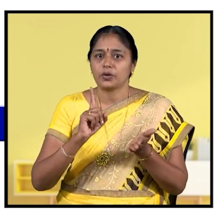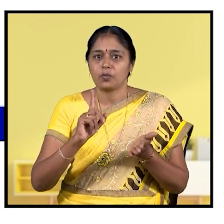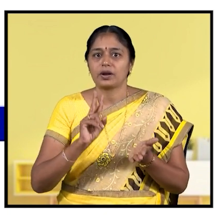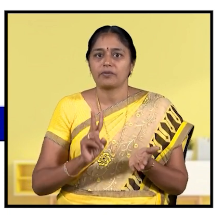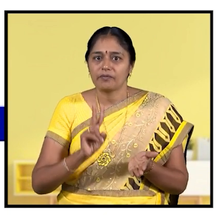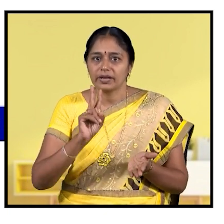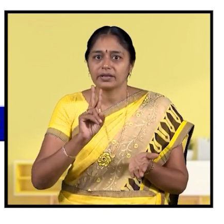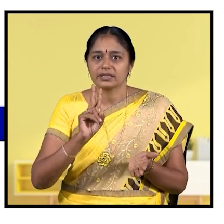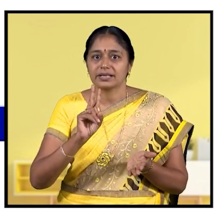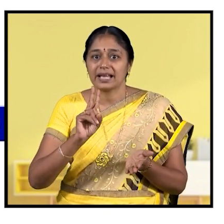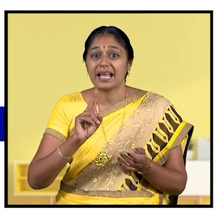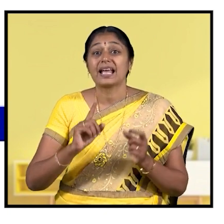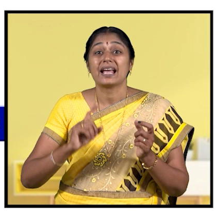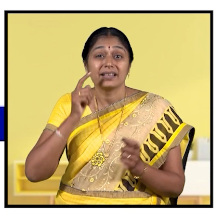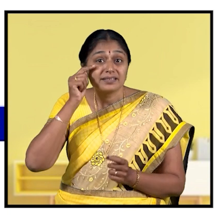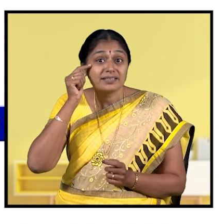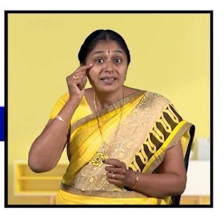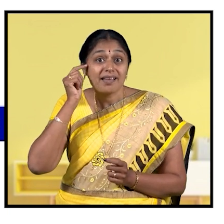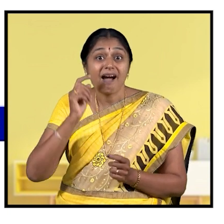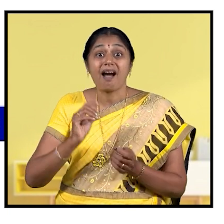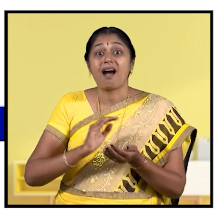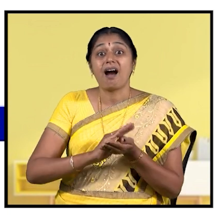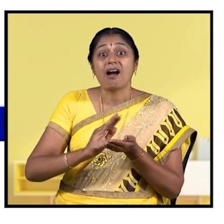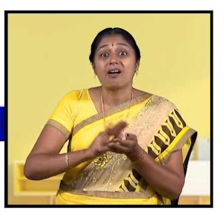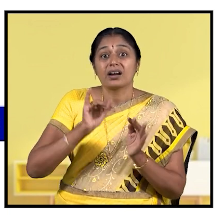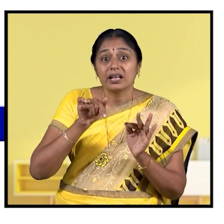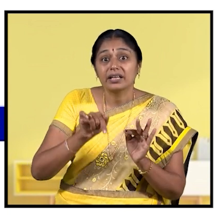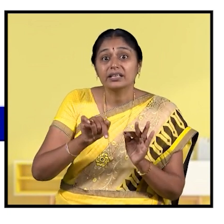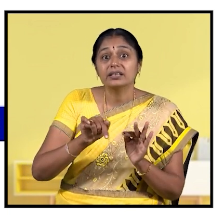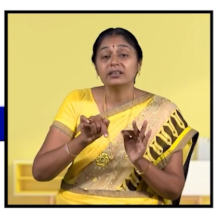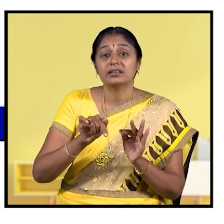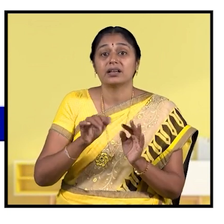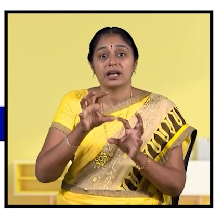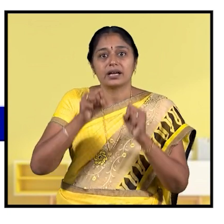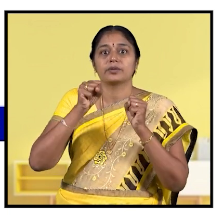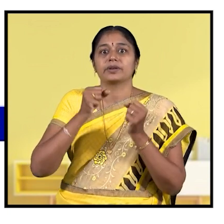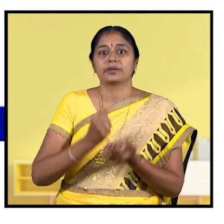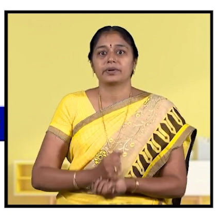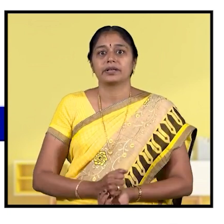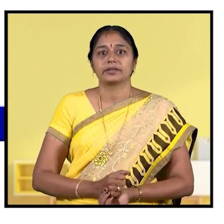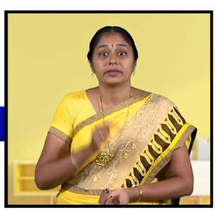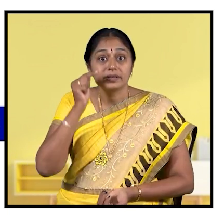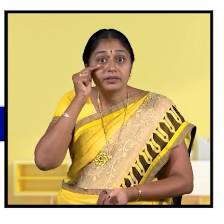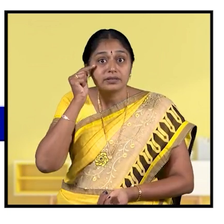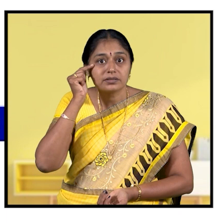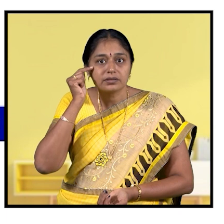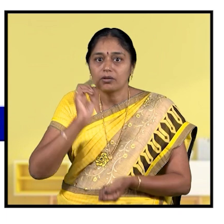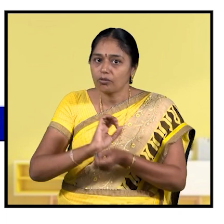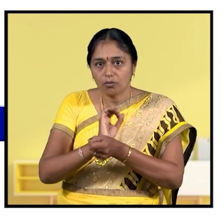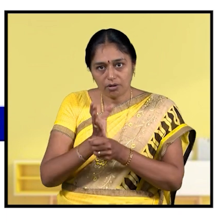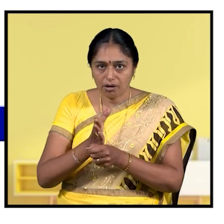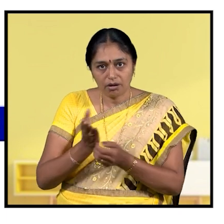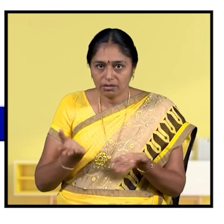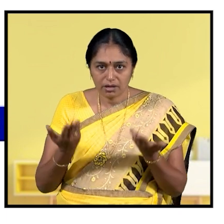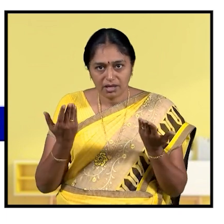1996 சீனா மற்றும் ஹாங்காங்கில் இந்த நோய் முதல் முதலாக தோன்றியதாக கண்டறியப்பட்டது. இப்போ கொரோனா கூட ஏற்கனவே பார்த்தீங்கன்னா சீனாவில் வந்து ஒரு குறிப்பிட்ட ஏரியாவில் தோன்றியதாக நம்ம வந்து